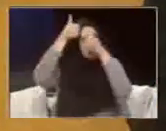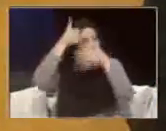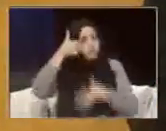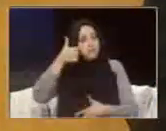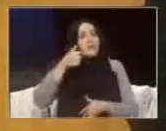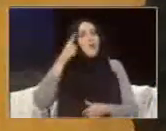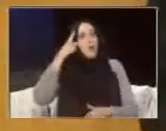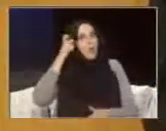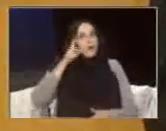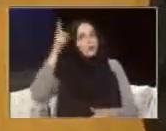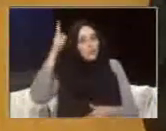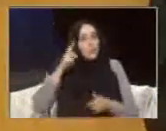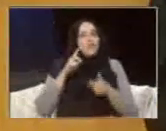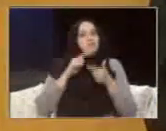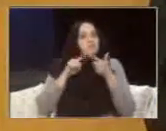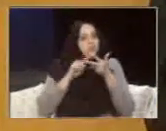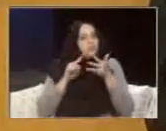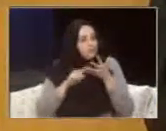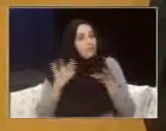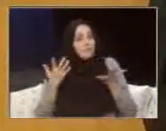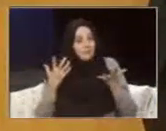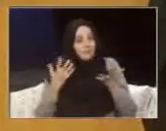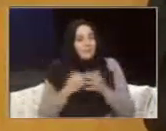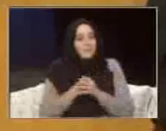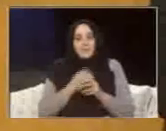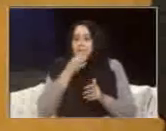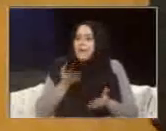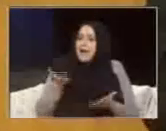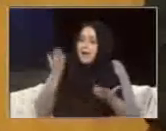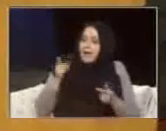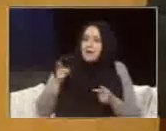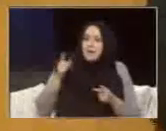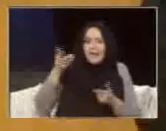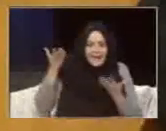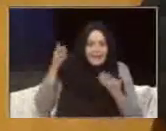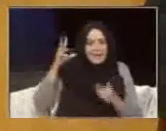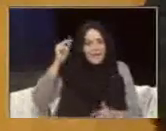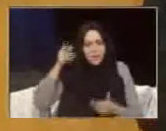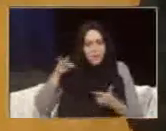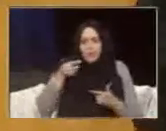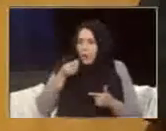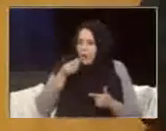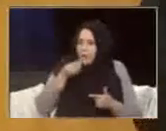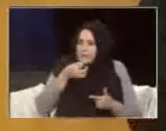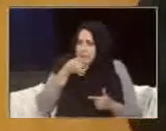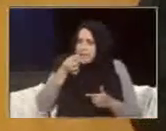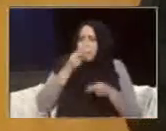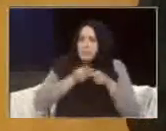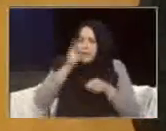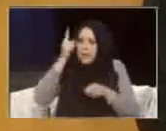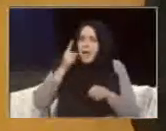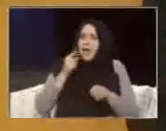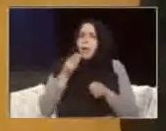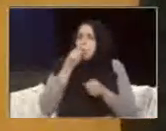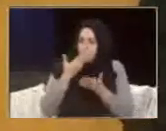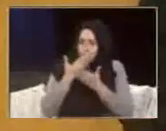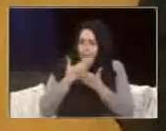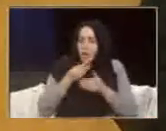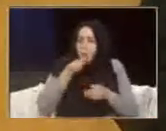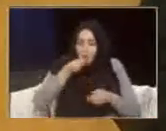الله وقدره. إذن أو لما يقول النبي صلى الله عليه وسلم يا غلام سم اذكر الله أو سم الله وكل بيمينك وكل بيمينك وكل مما